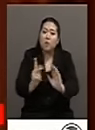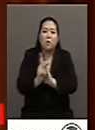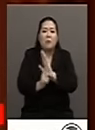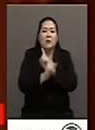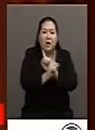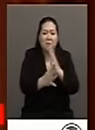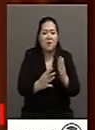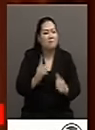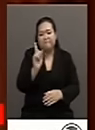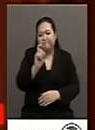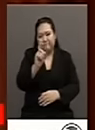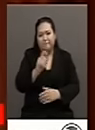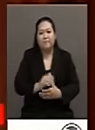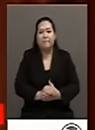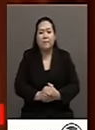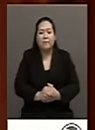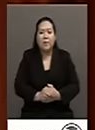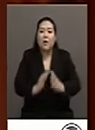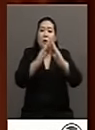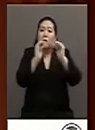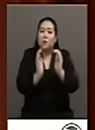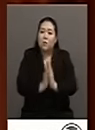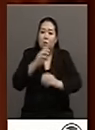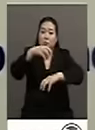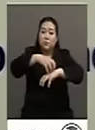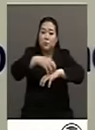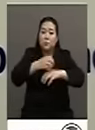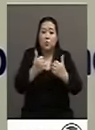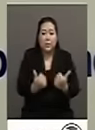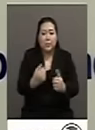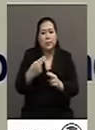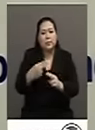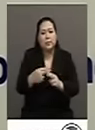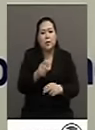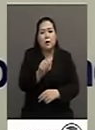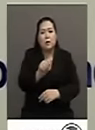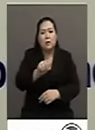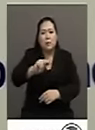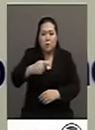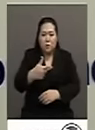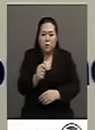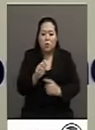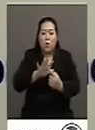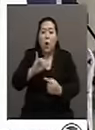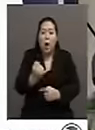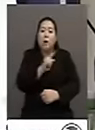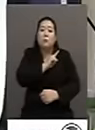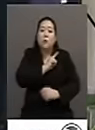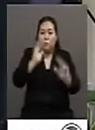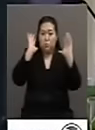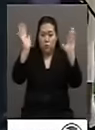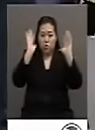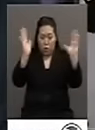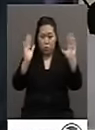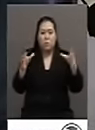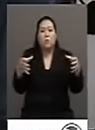ครับ ส่วนทางฝั่งของวัดนะครับวันนี้คุณองอาจธรรมนิธาโฆษกคณะศิษยานุศิษย์ของทางวัดนะครับก็